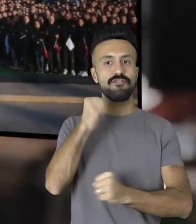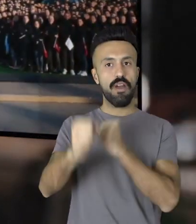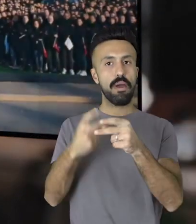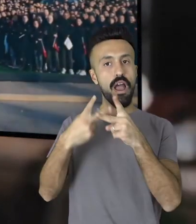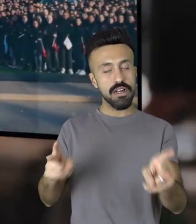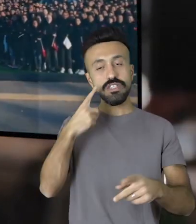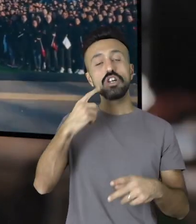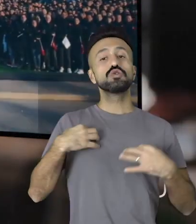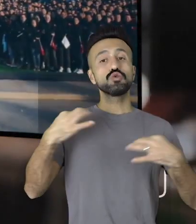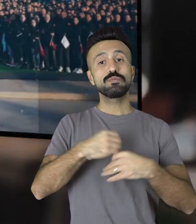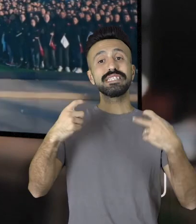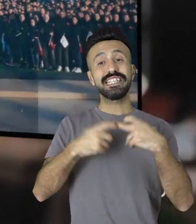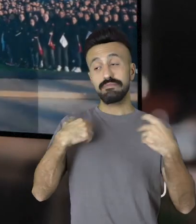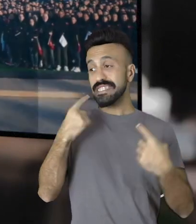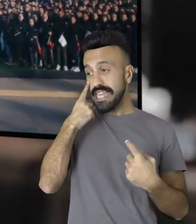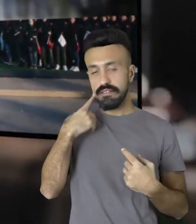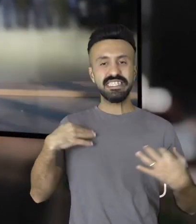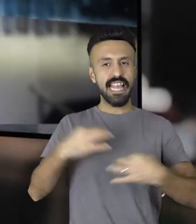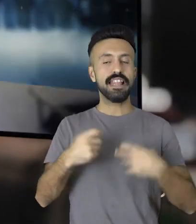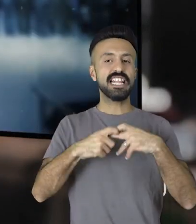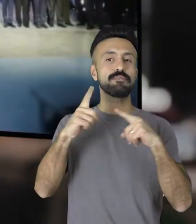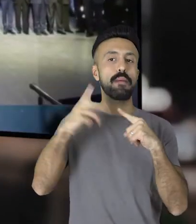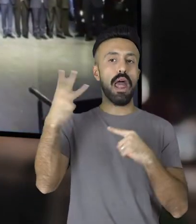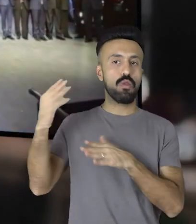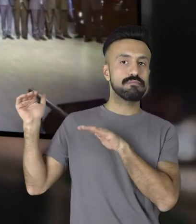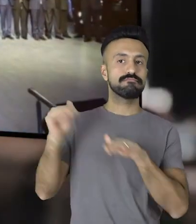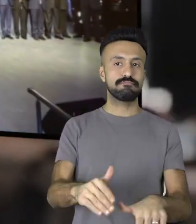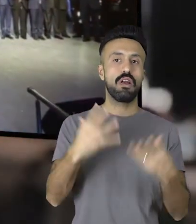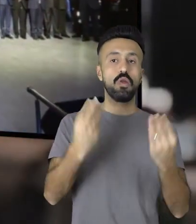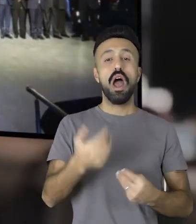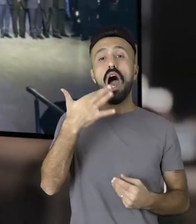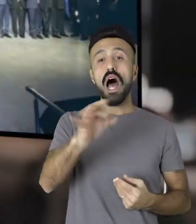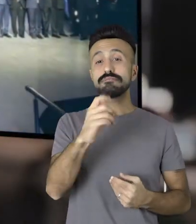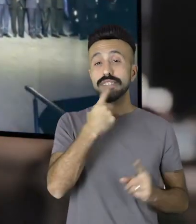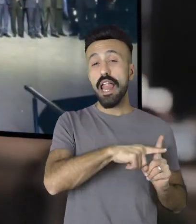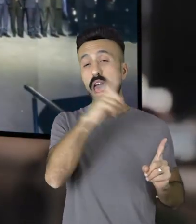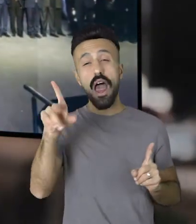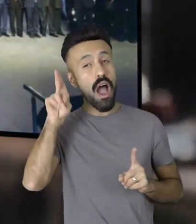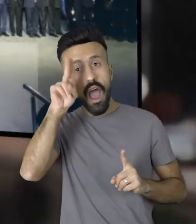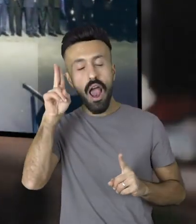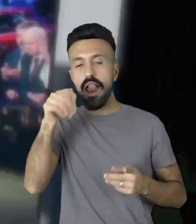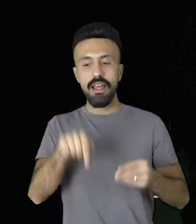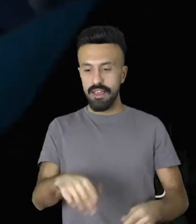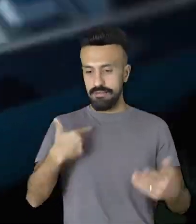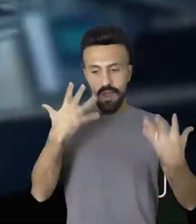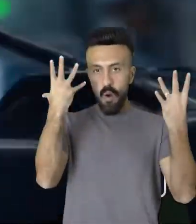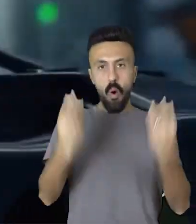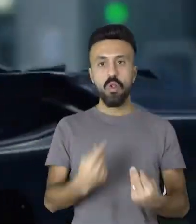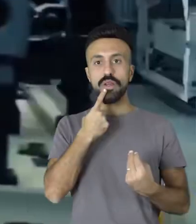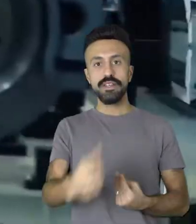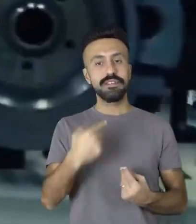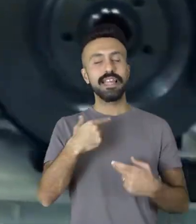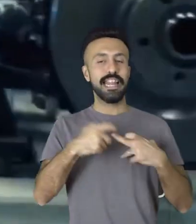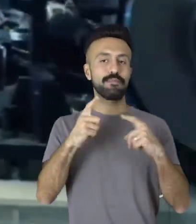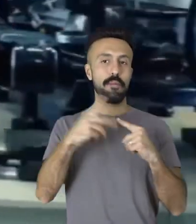töreni, Cumhurbaşkanımız Sayın Recep Tayyip Erdoğan'ın teşrifleriyle gerçekleştirildi. 60 yıllık hayal gerçek oldu diyen